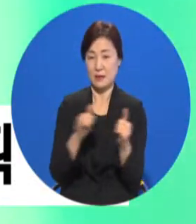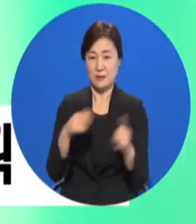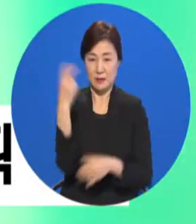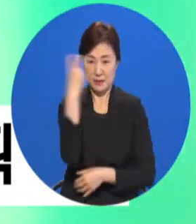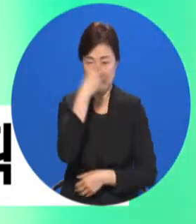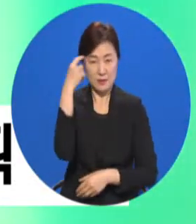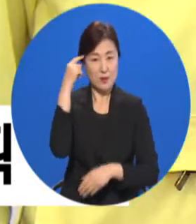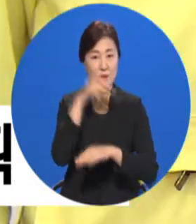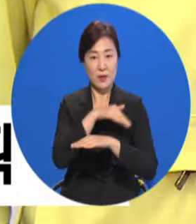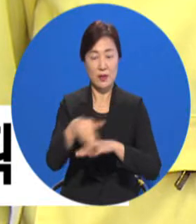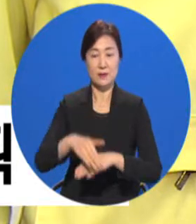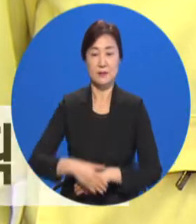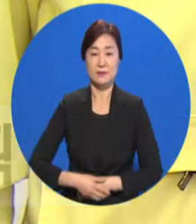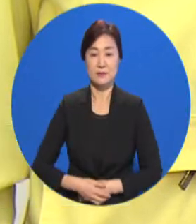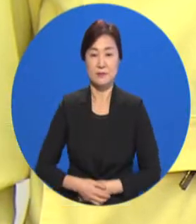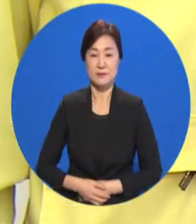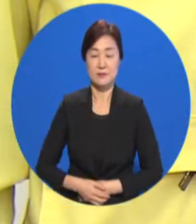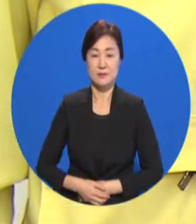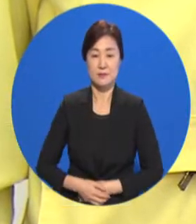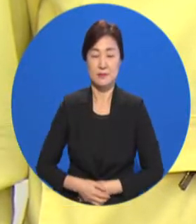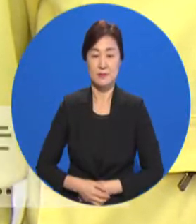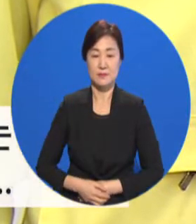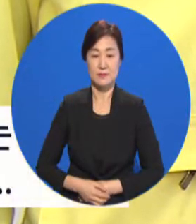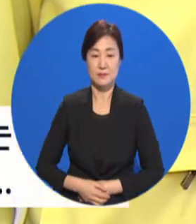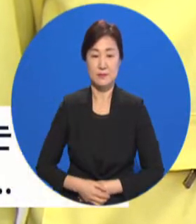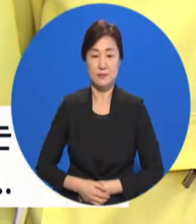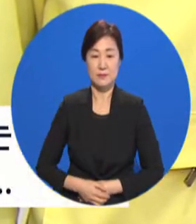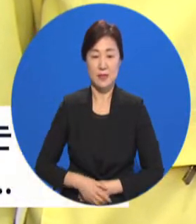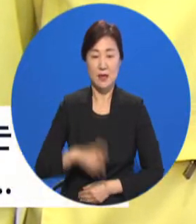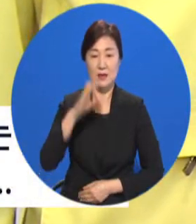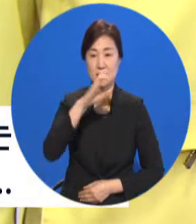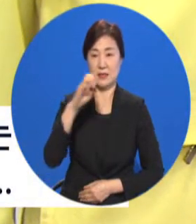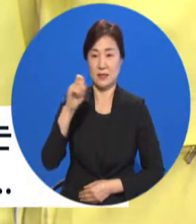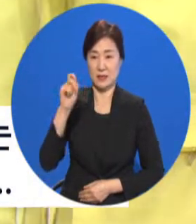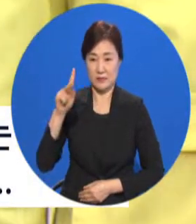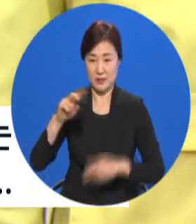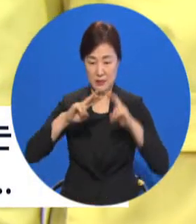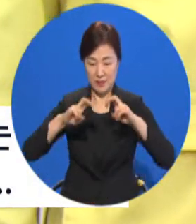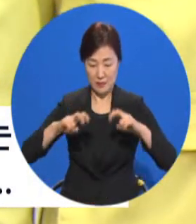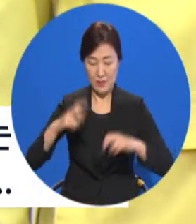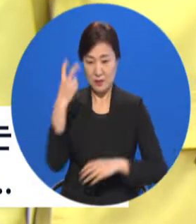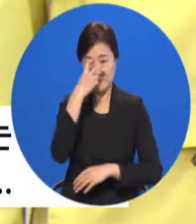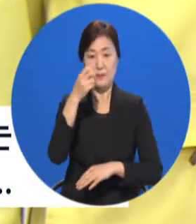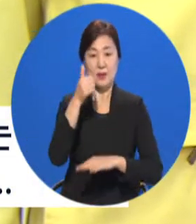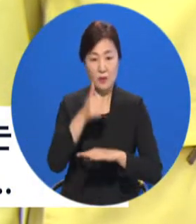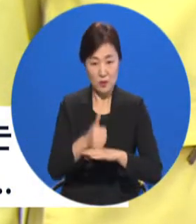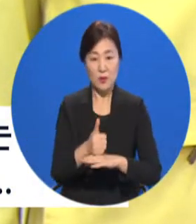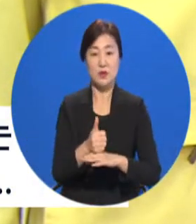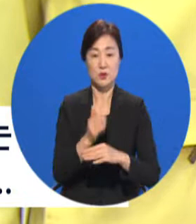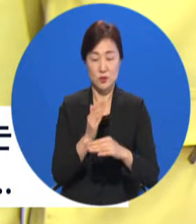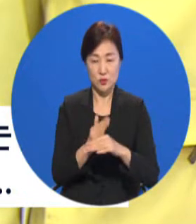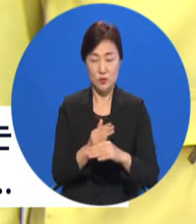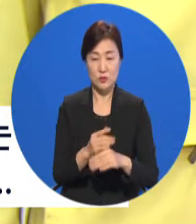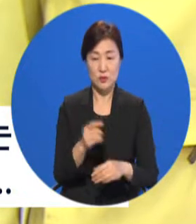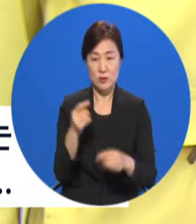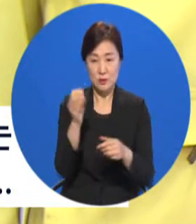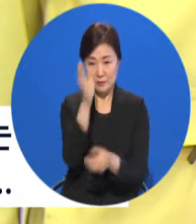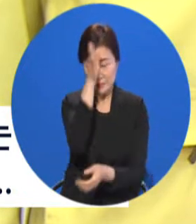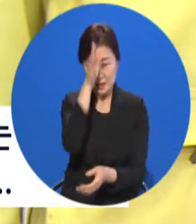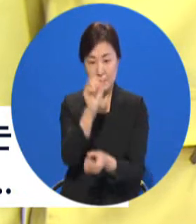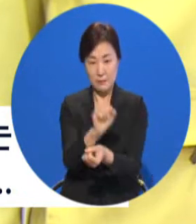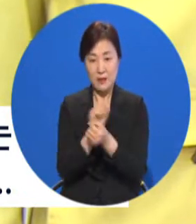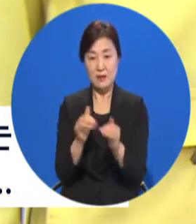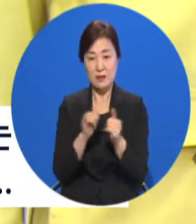실시할 계획입니다. CCTV 등을 예민하게 조사하고 있는 중이고요. 확진자가 갔을 때는